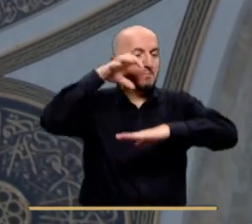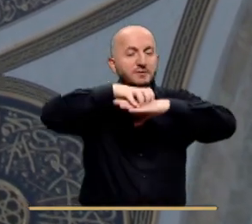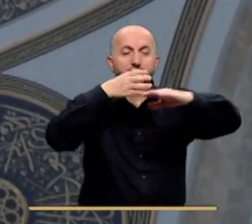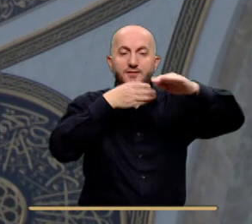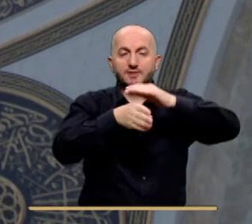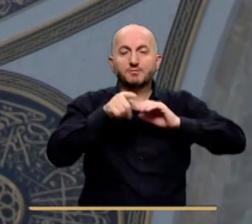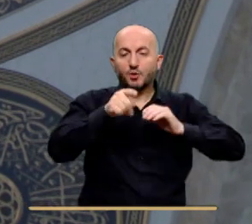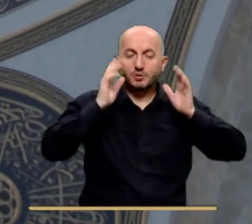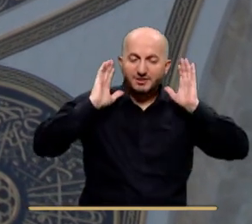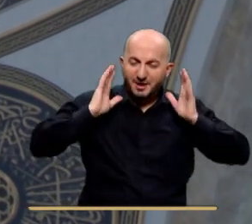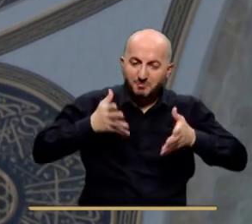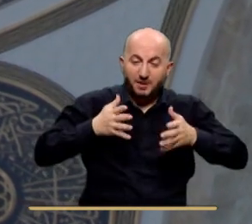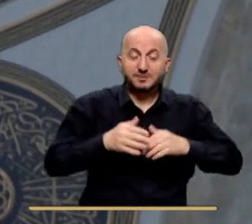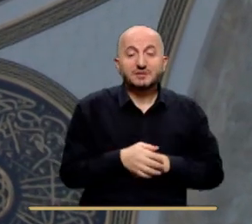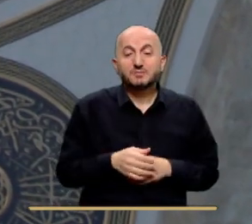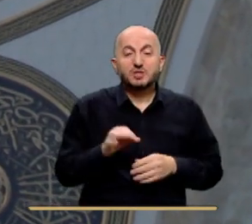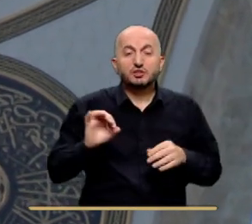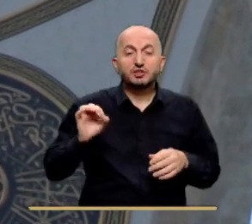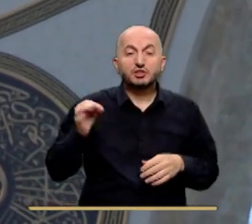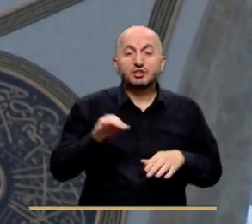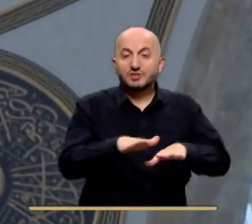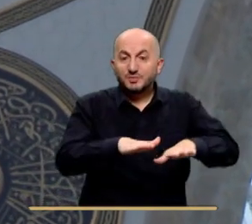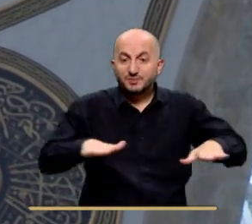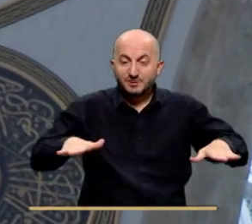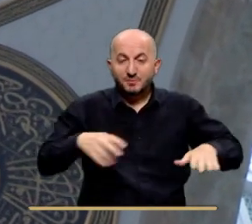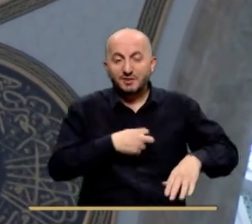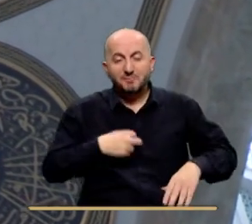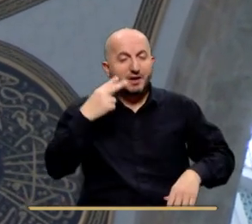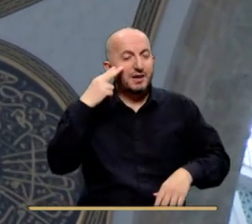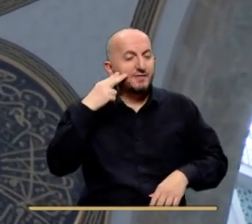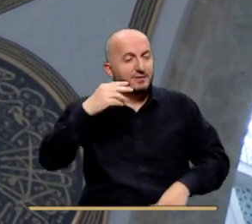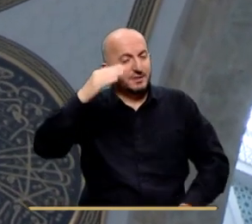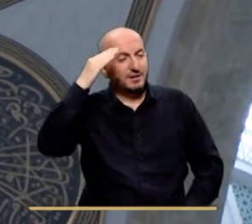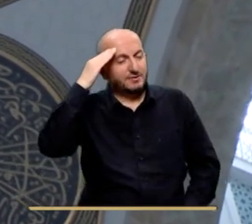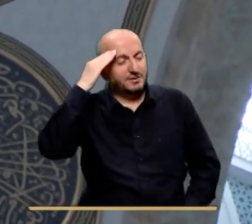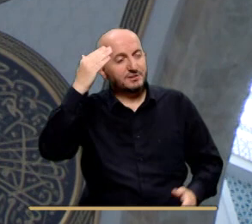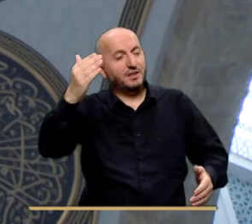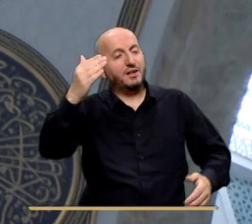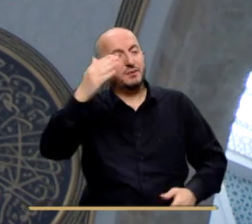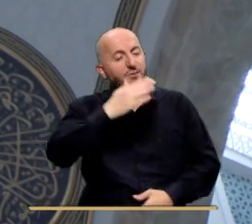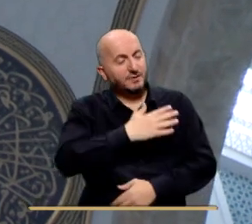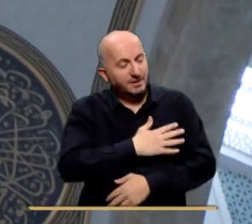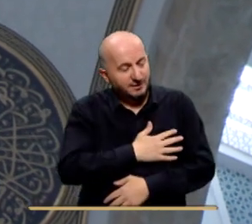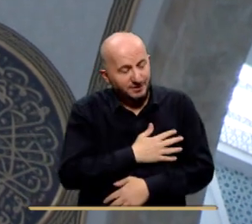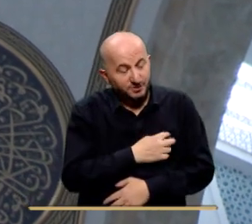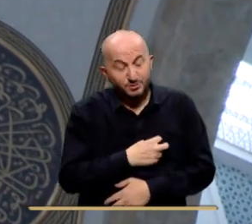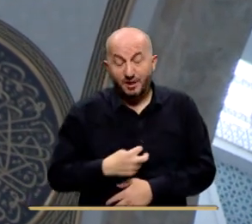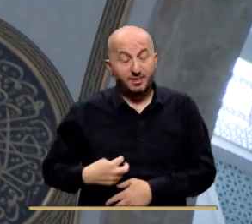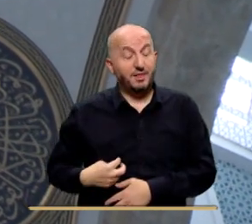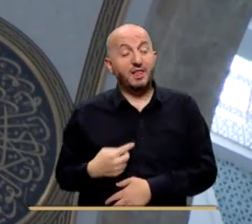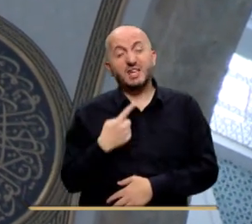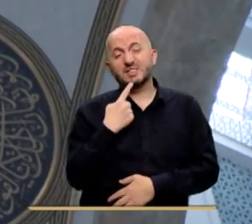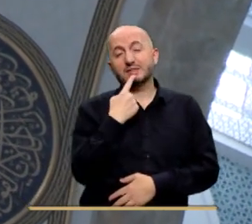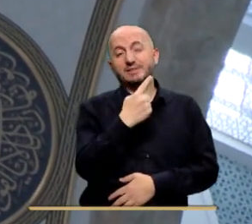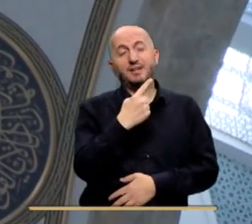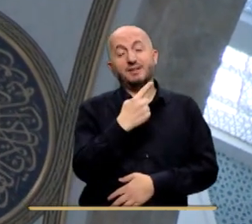kılmayı, Babus Selam'dan Efendimizin huzuruna şöyle varıp Esselatu Vesselamu Aleyke Ya Resulallah